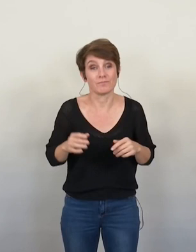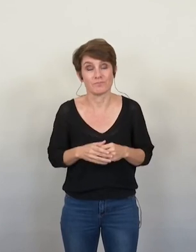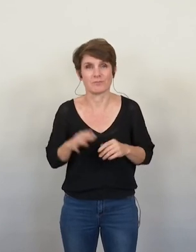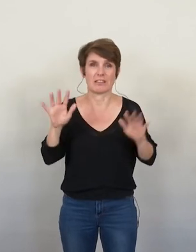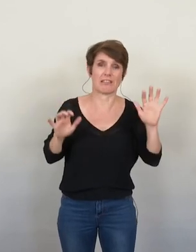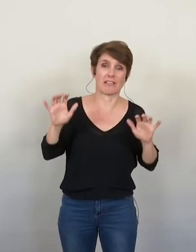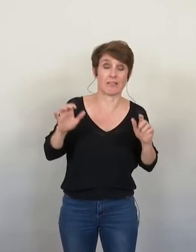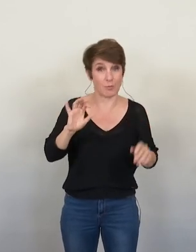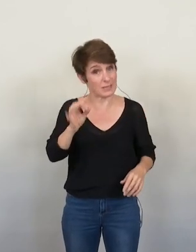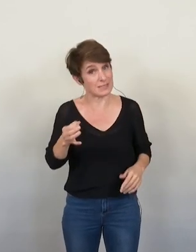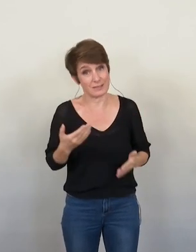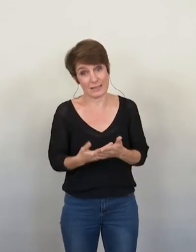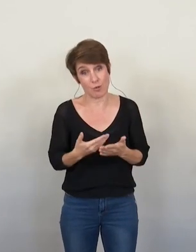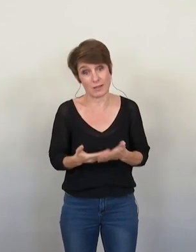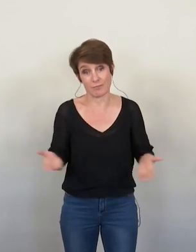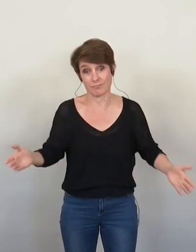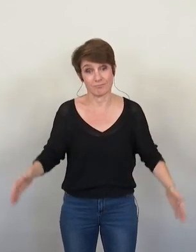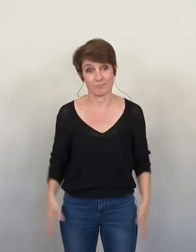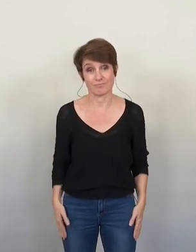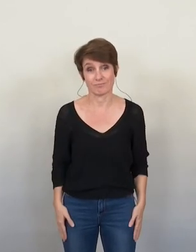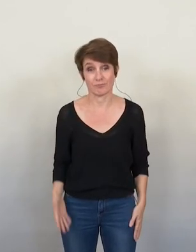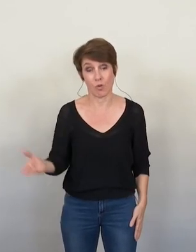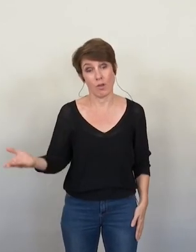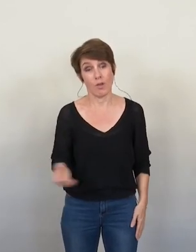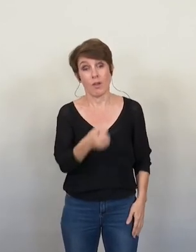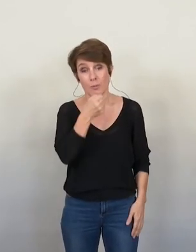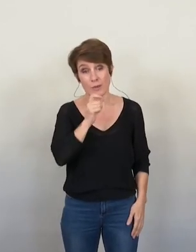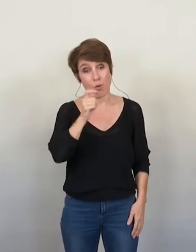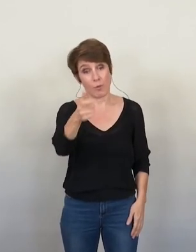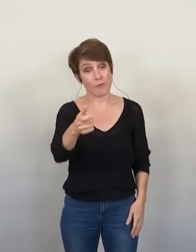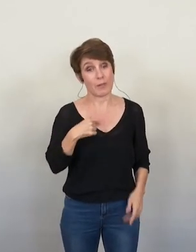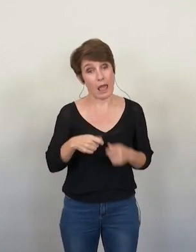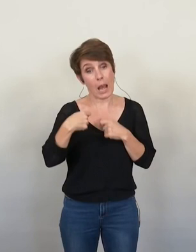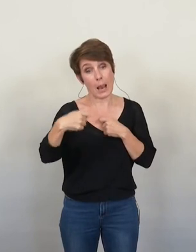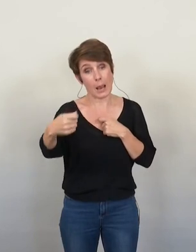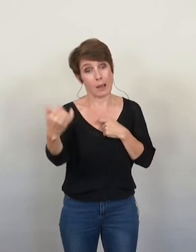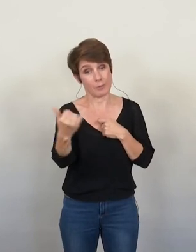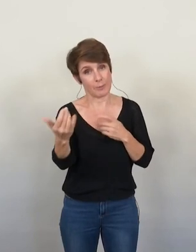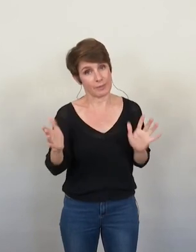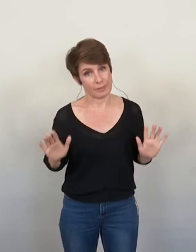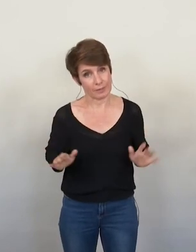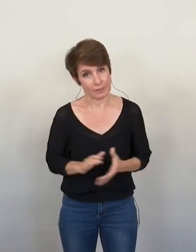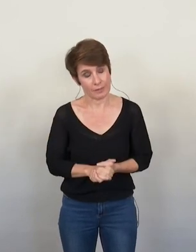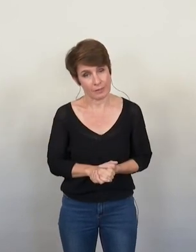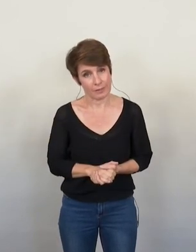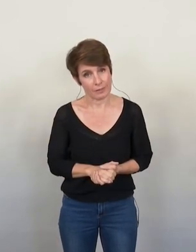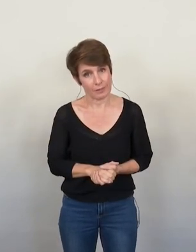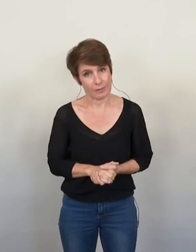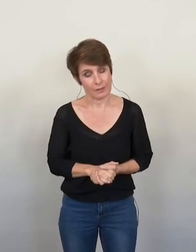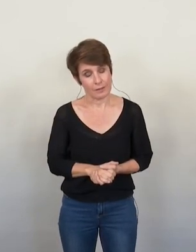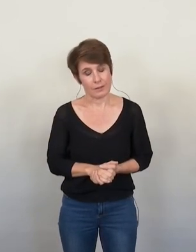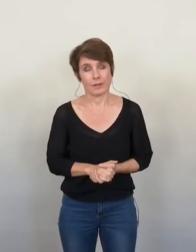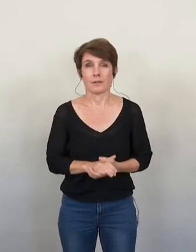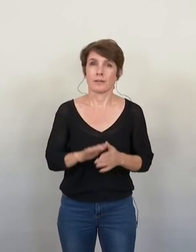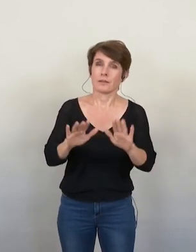si alors je vous redonne la parole mais on va pas y passer la nuit on y